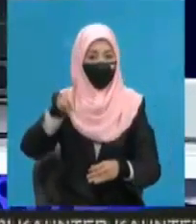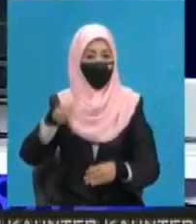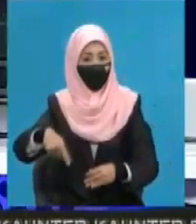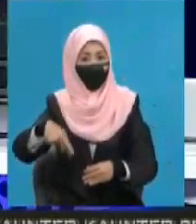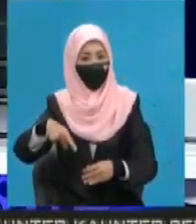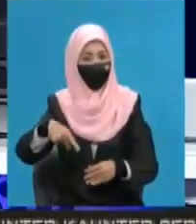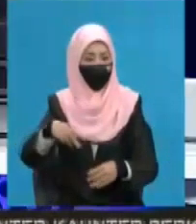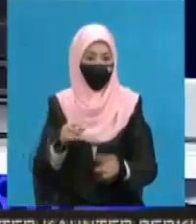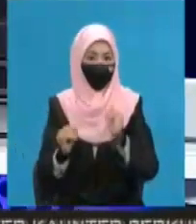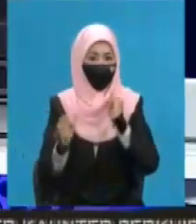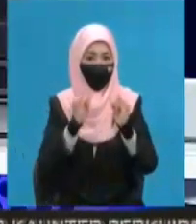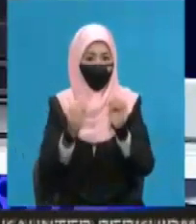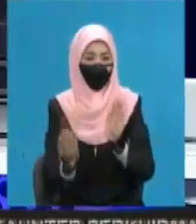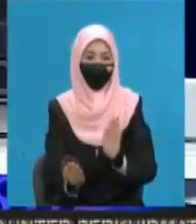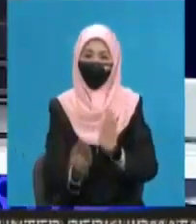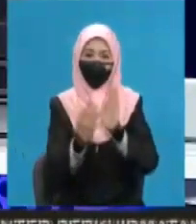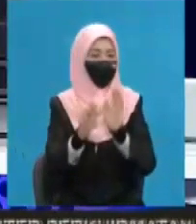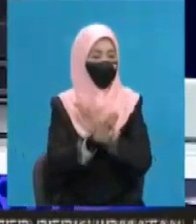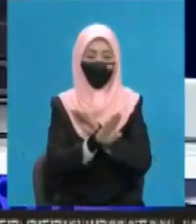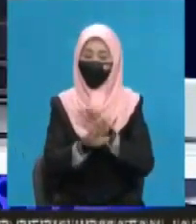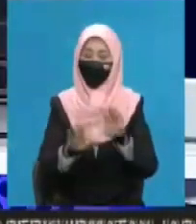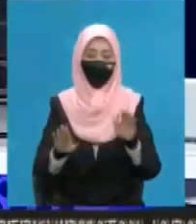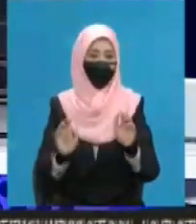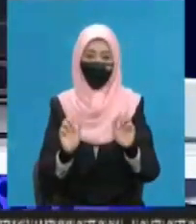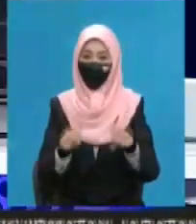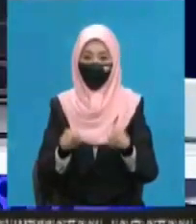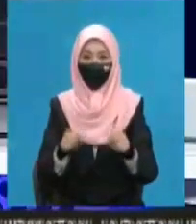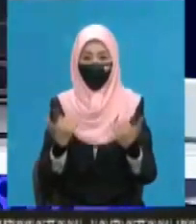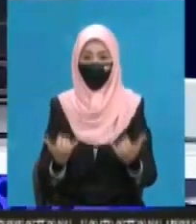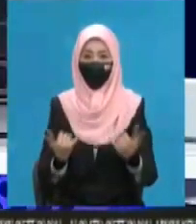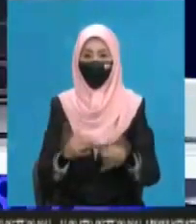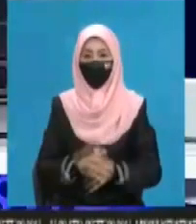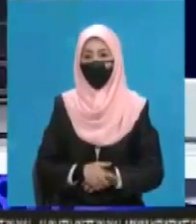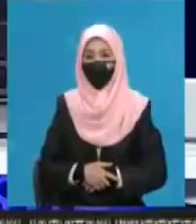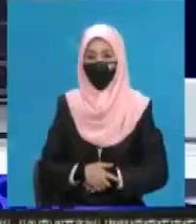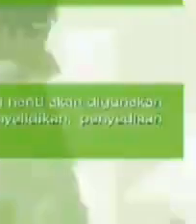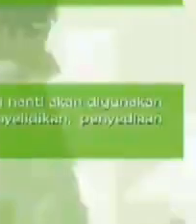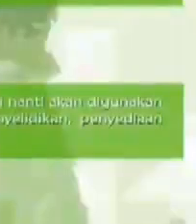memandangkan temuduga bersemu ke masih belum dapat dilaksanakan ketika ini